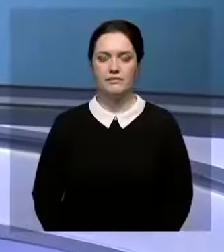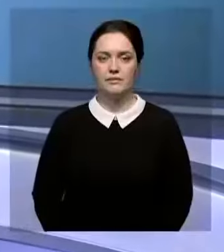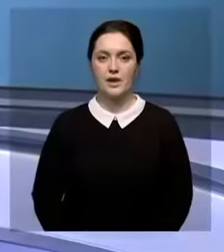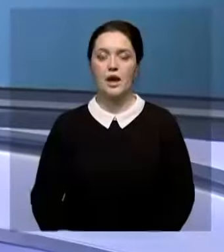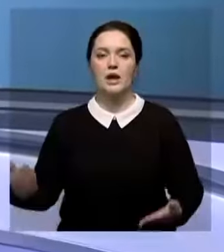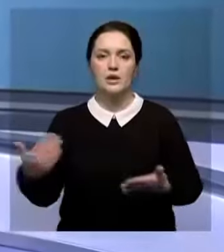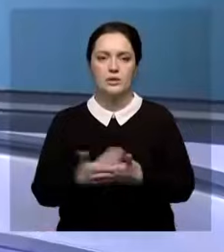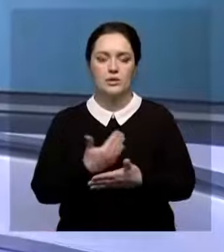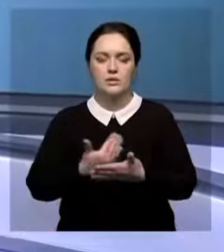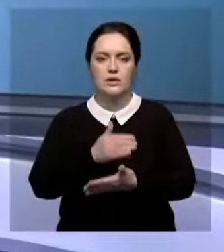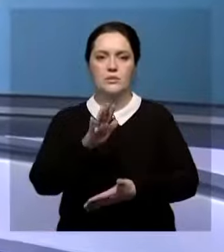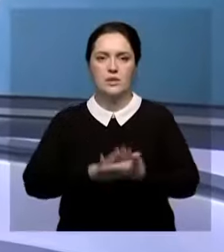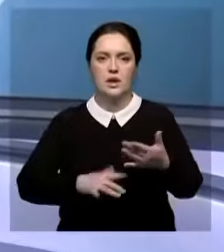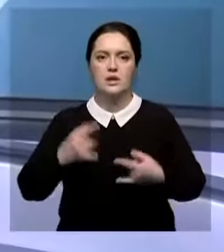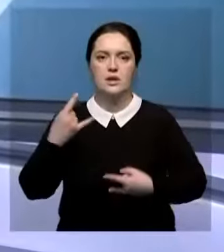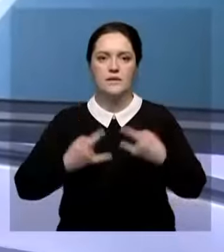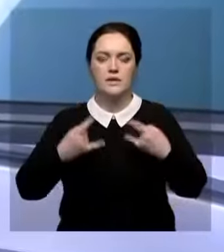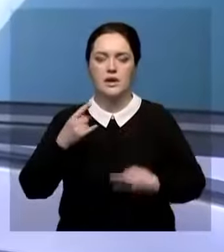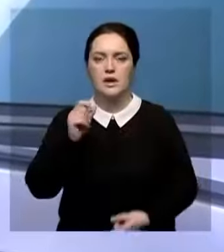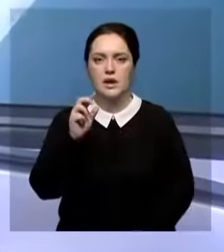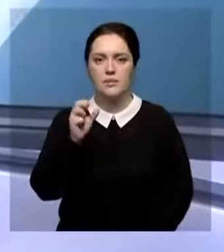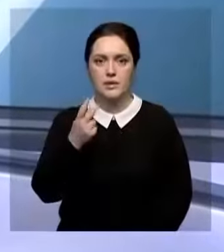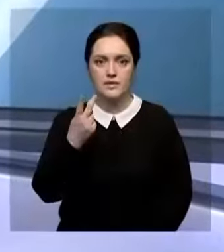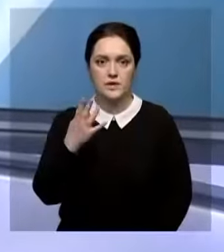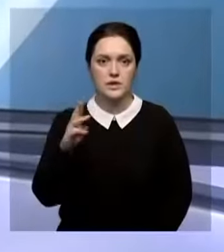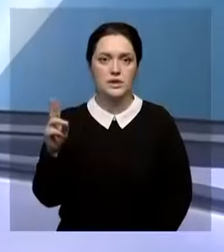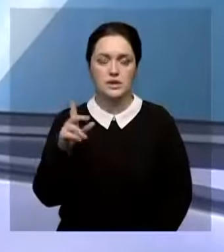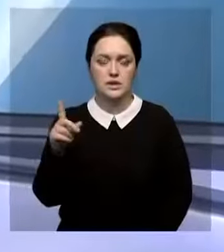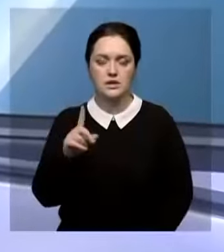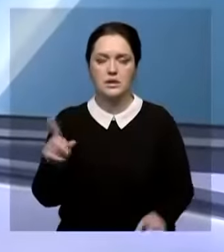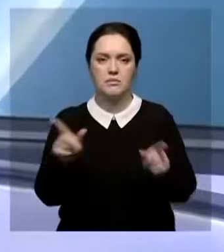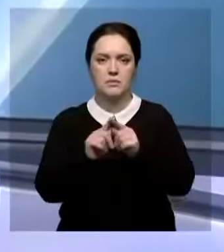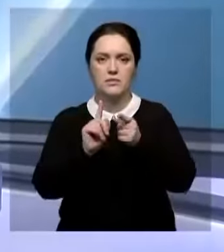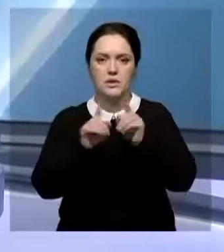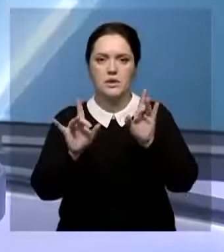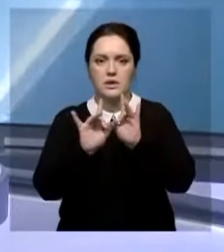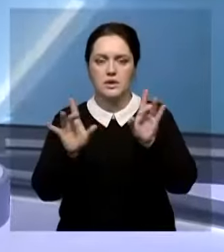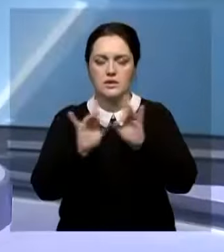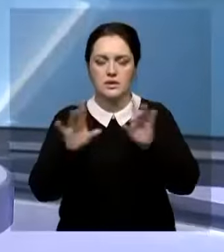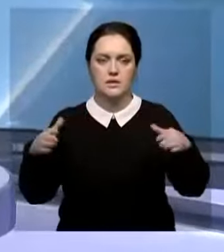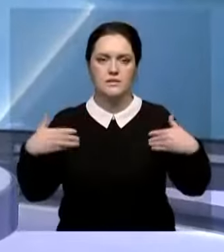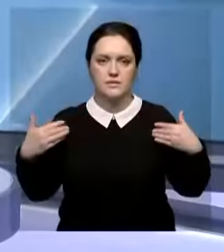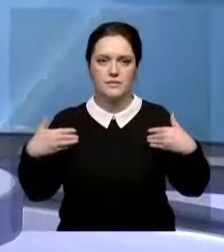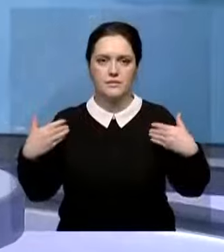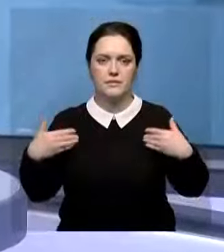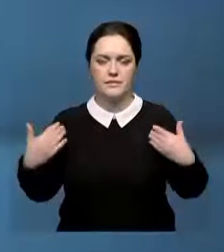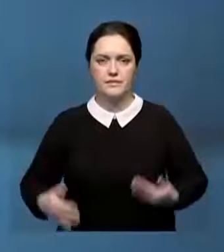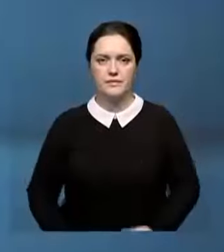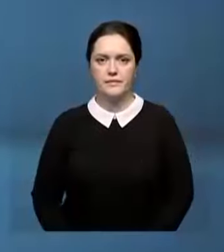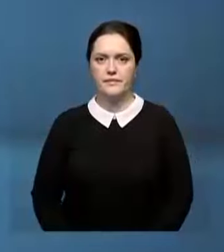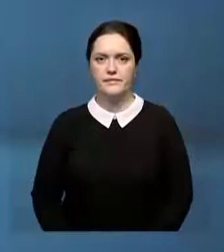Новости продолжают эфир. Канала 24 КИЗ. В студии работает Виктория Антонишина и Вера Захарчук. Здравствуйте.